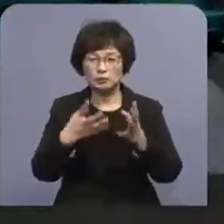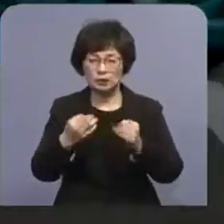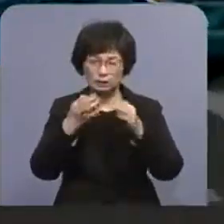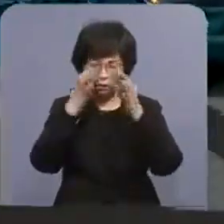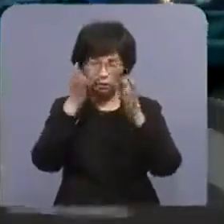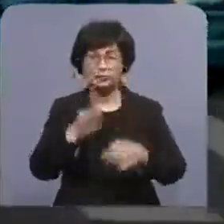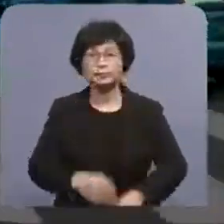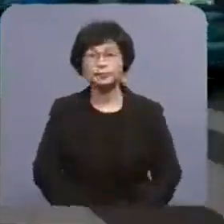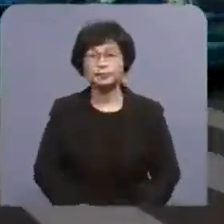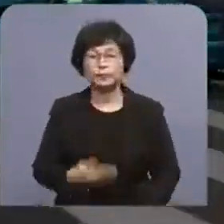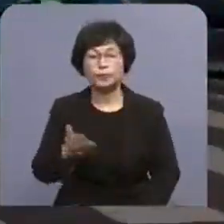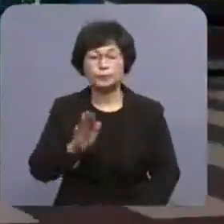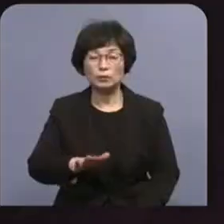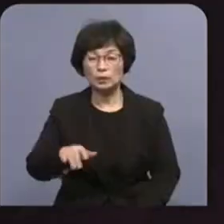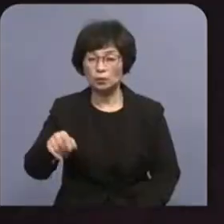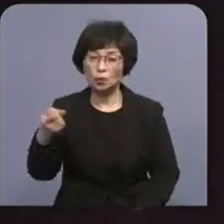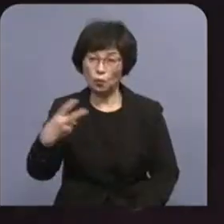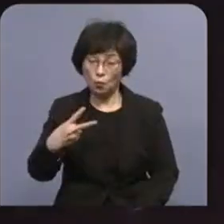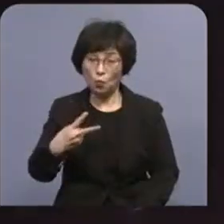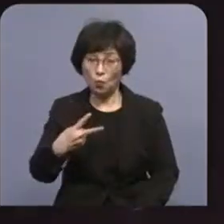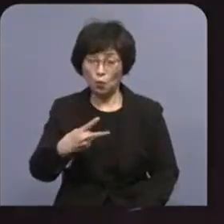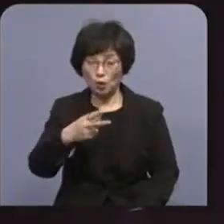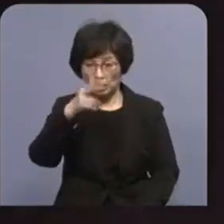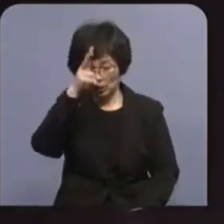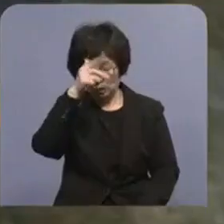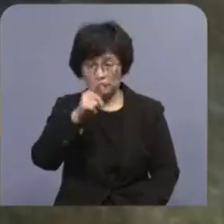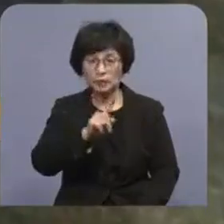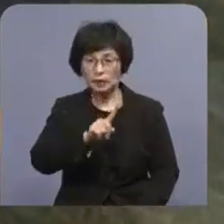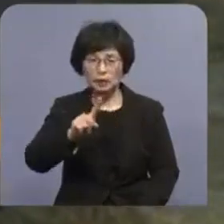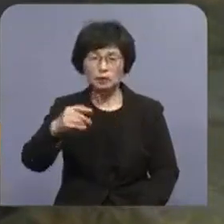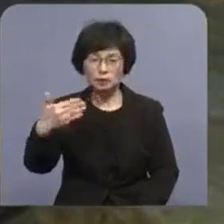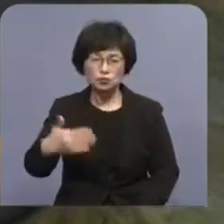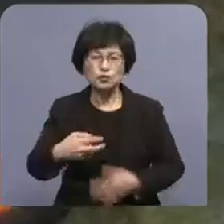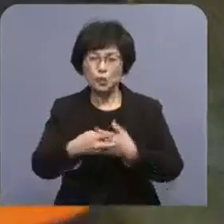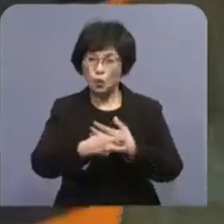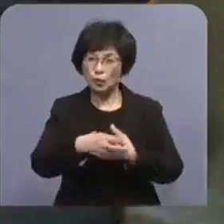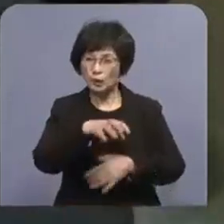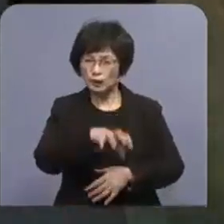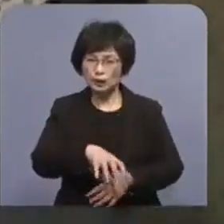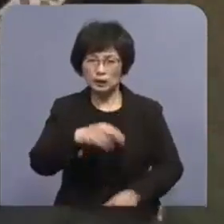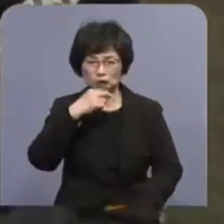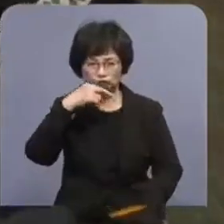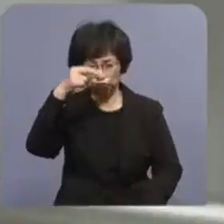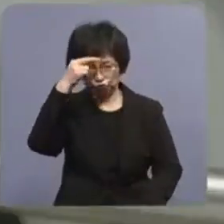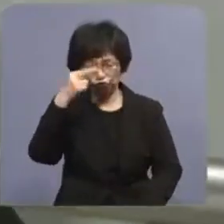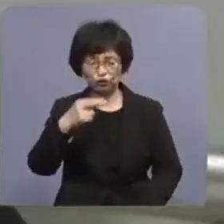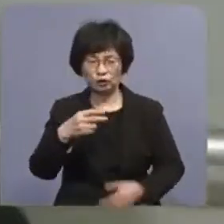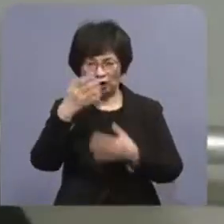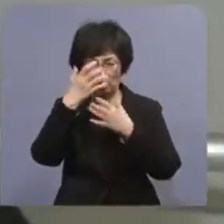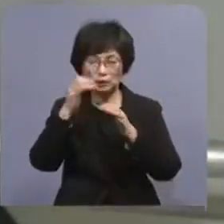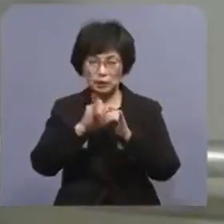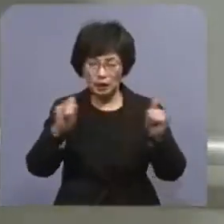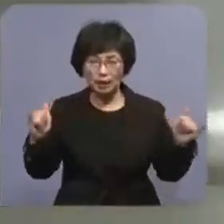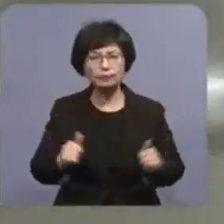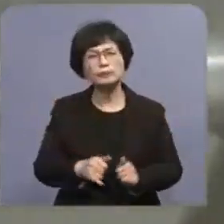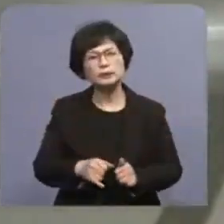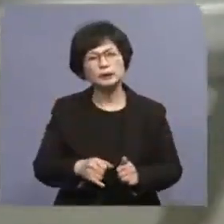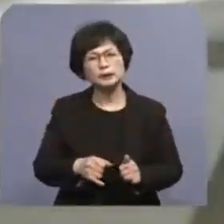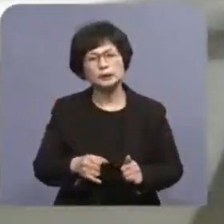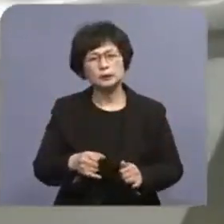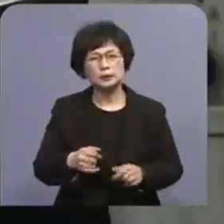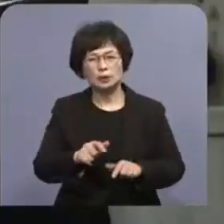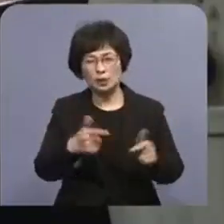기여를 그러나 일각에서는 경찰 소방 의료 현장에서까지 주신자 대응에 인력 비용 등